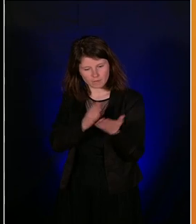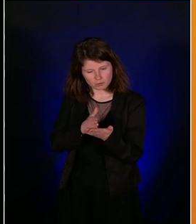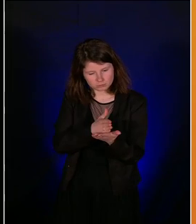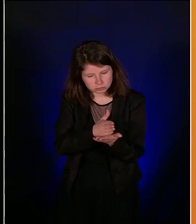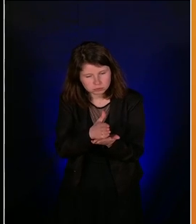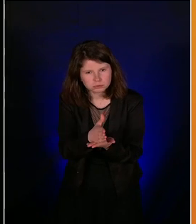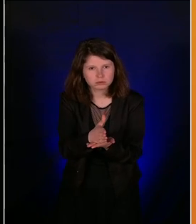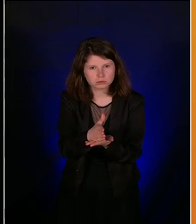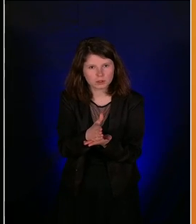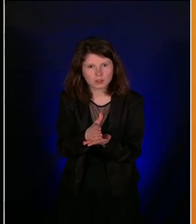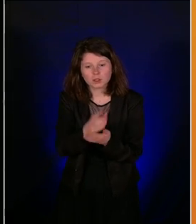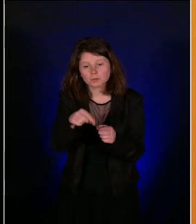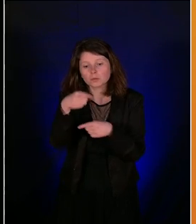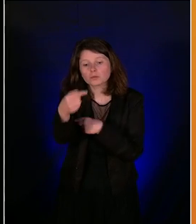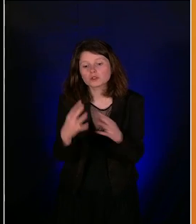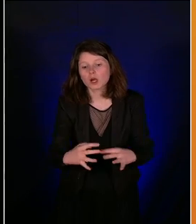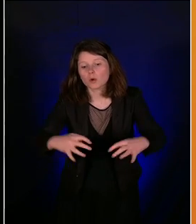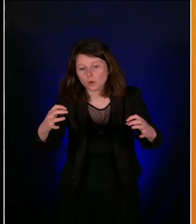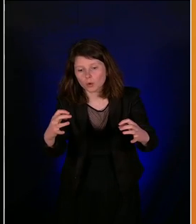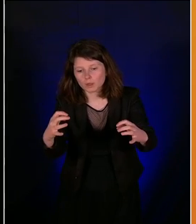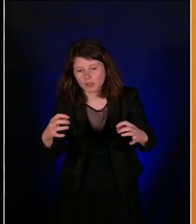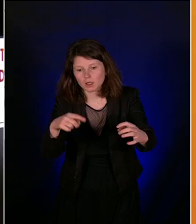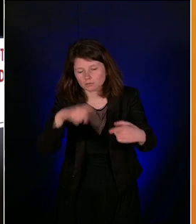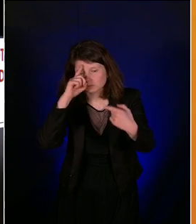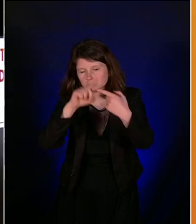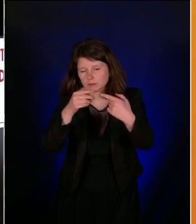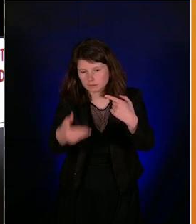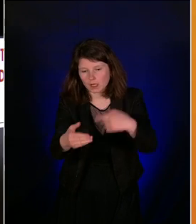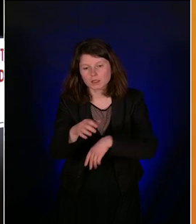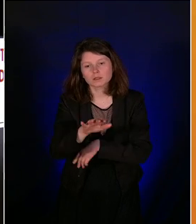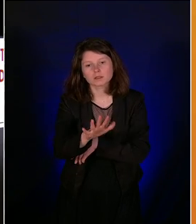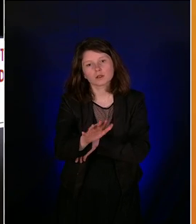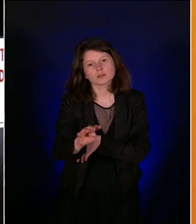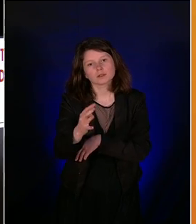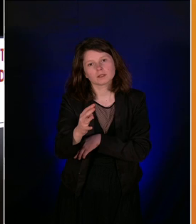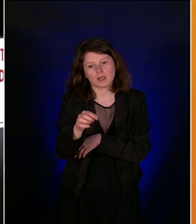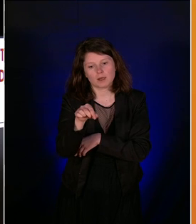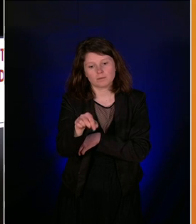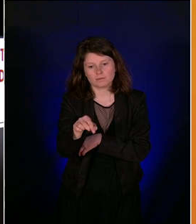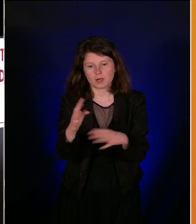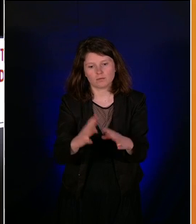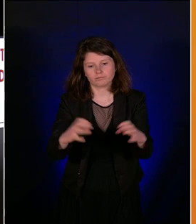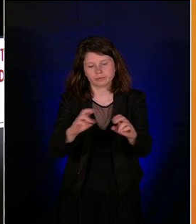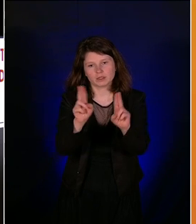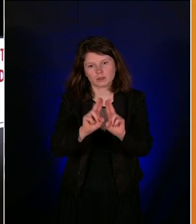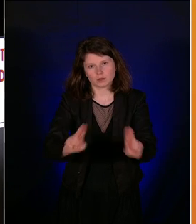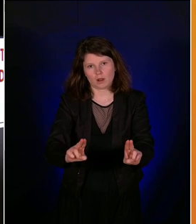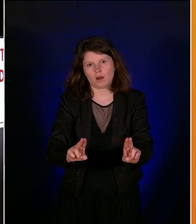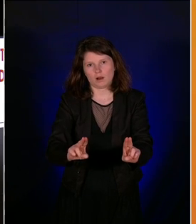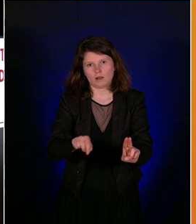perspective du projet congrès confédéral le 54e sera donc à dimension internationale un